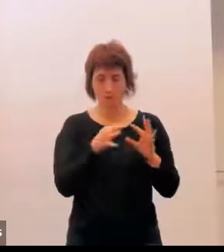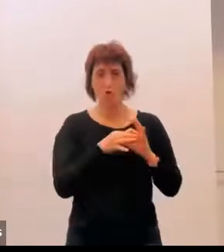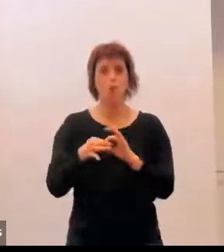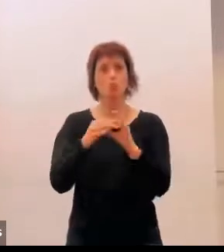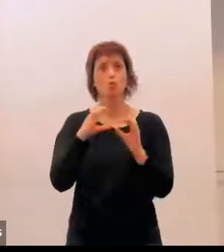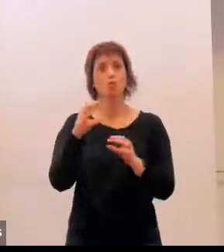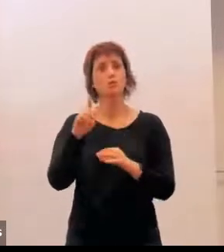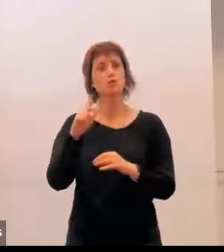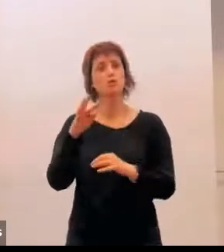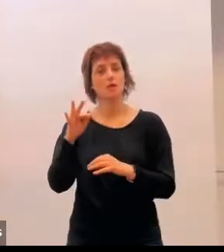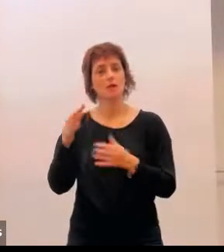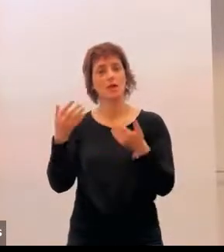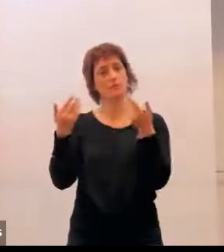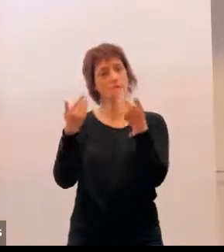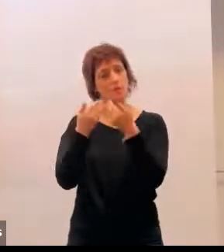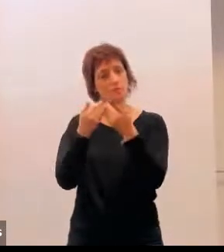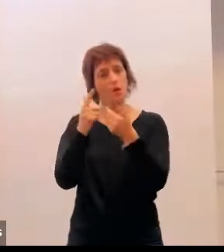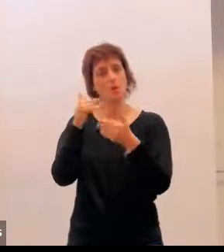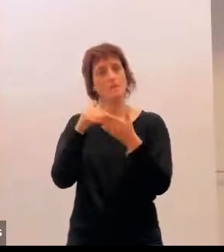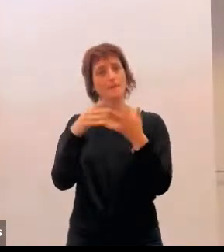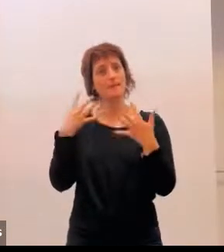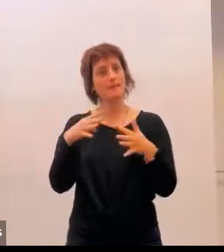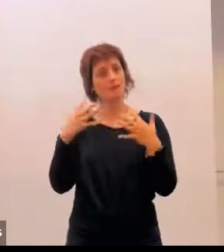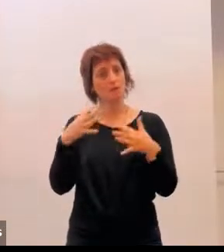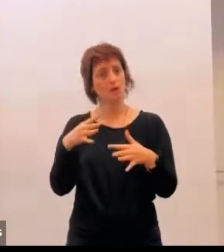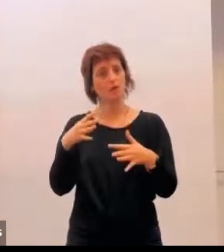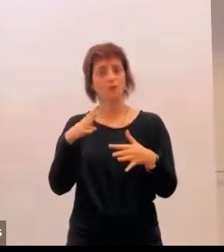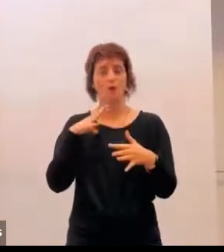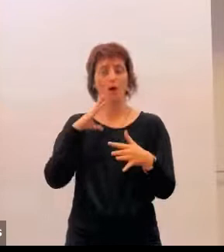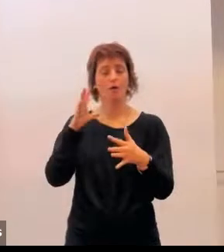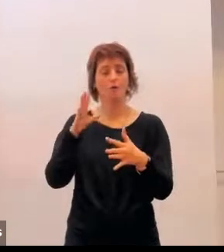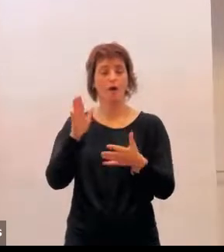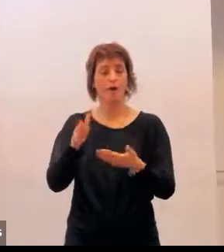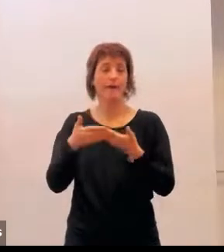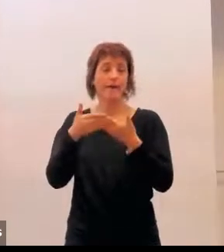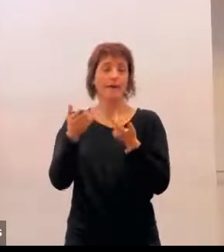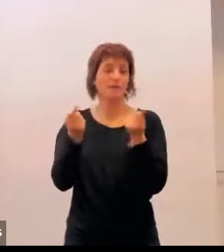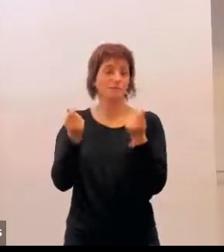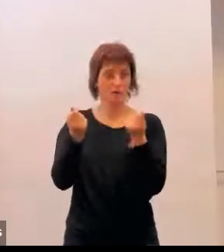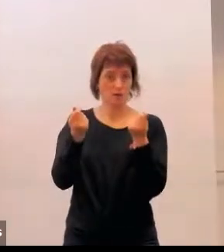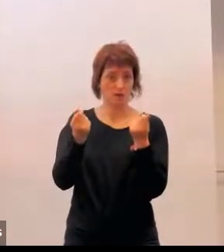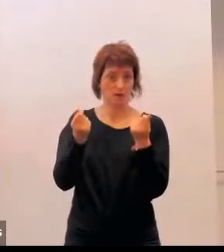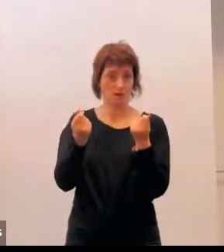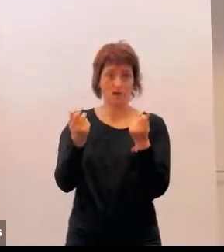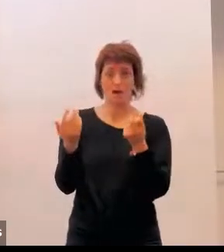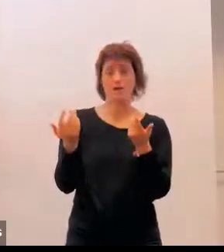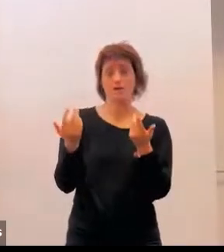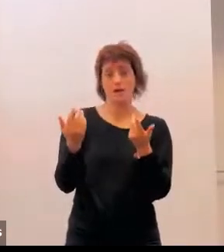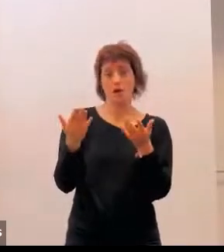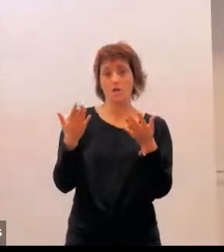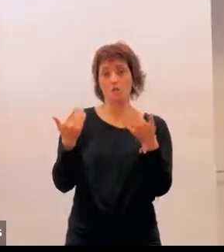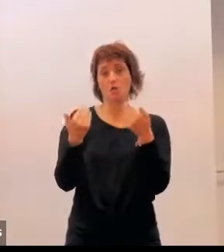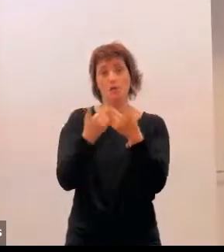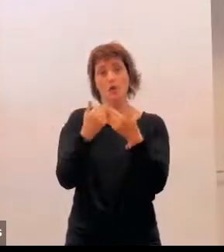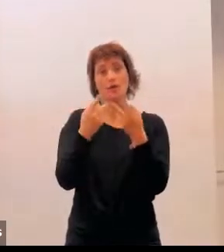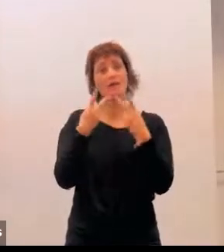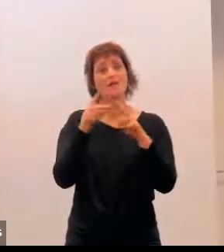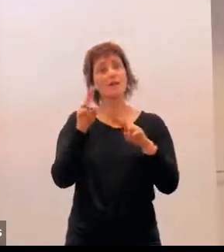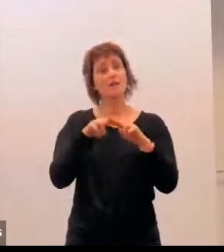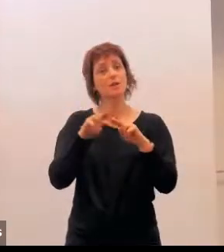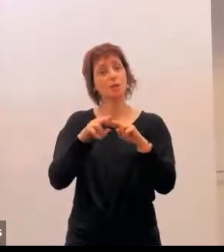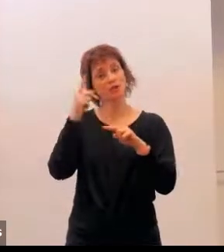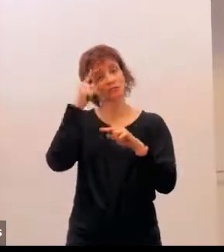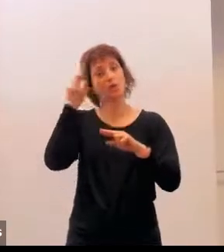a sollicité en 2019 pour obtenir un accompagnement financier une aide de la ville de Nancy concernant la réalisation